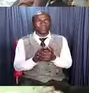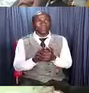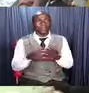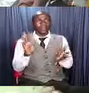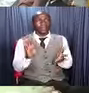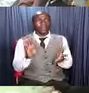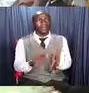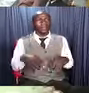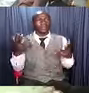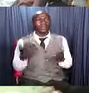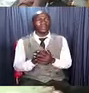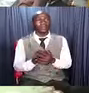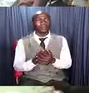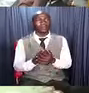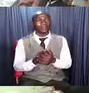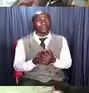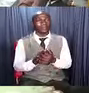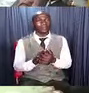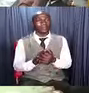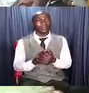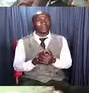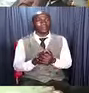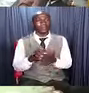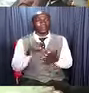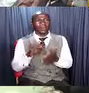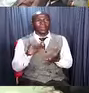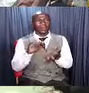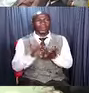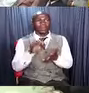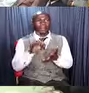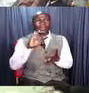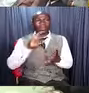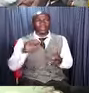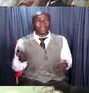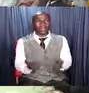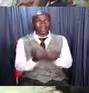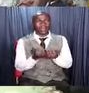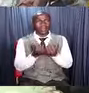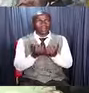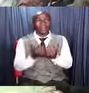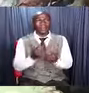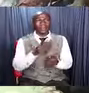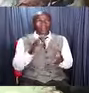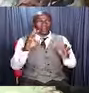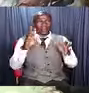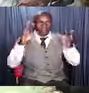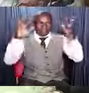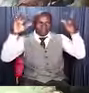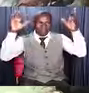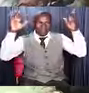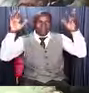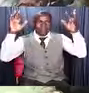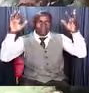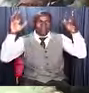Hallelujah. Hallelujah. Hallelujah. Okay, this has been saved and the other. We are all